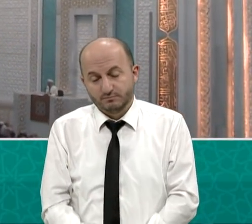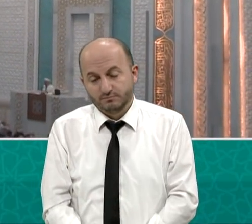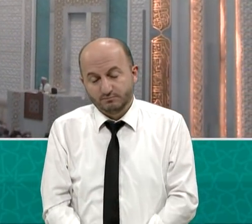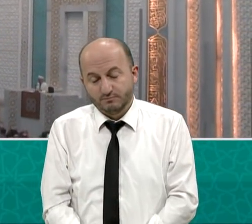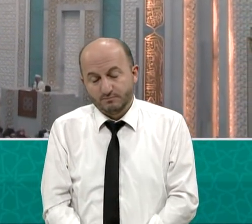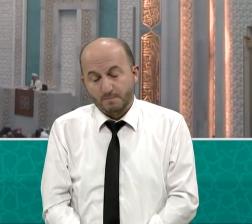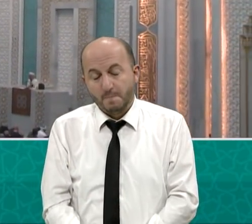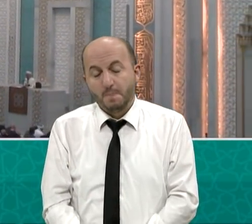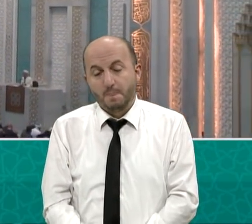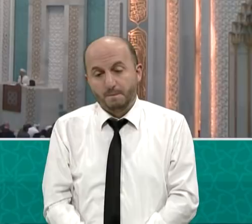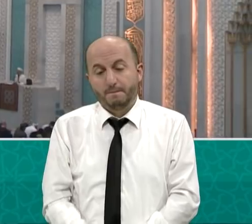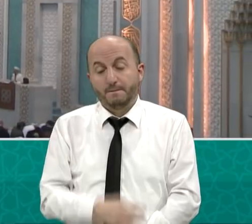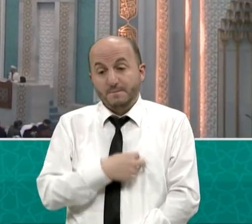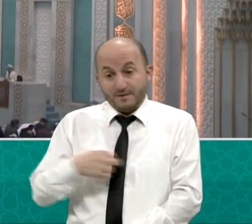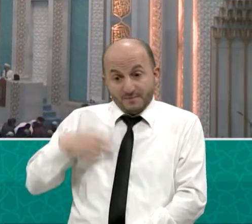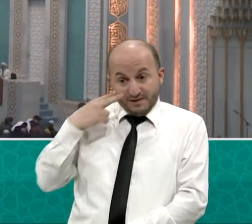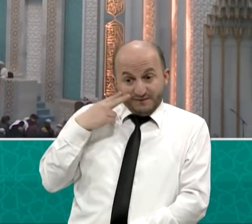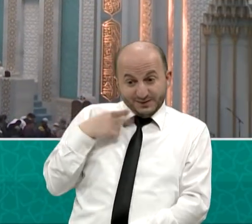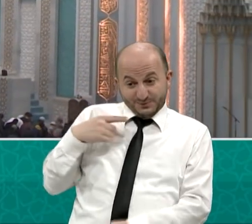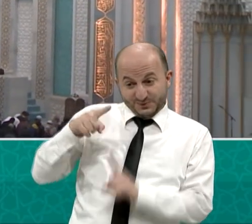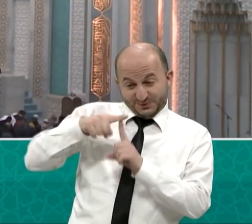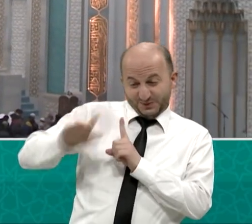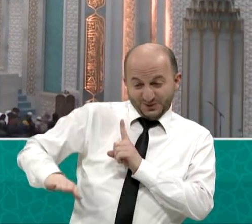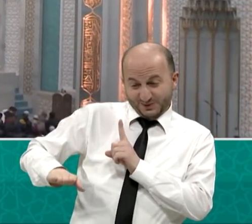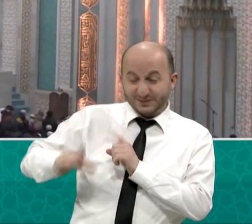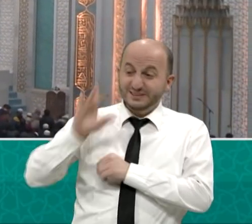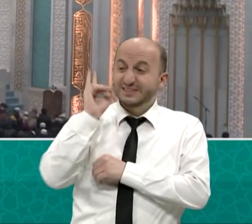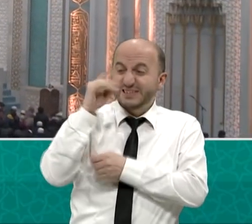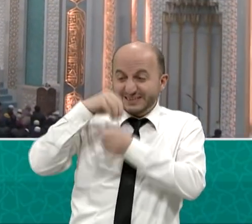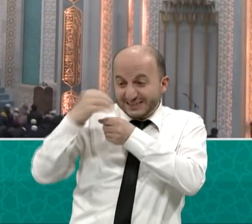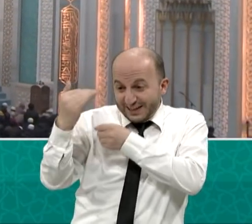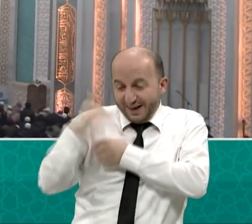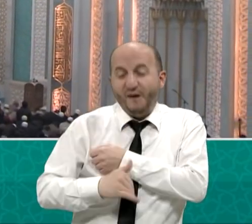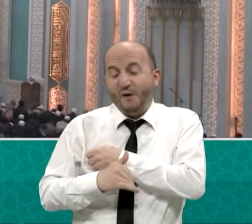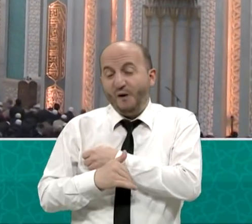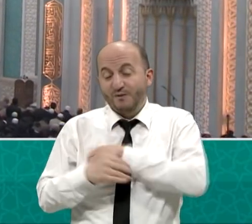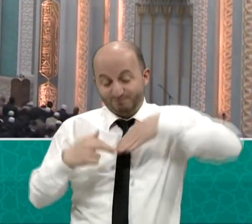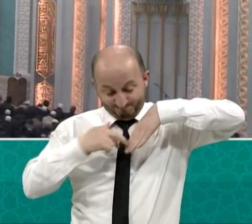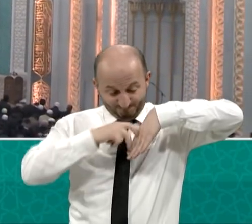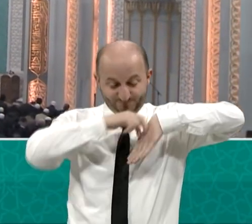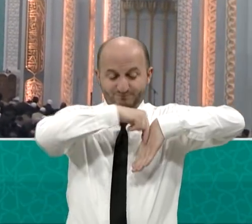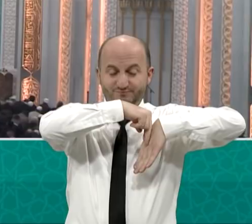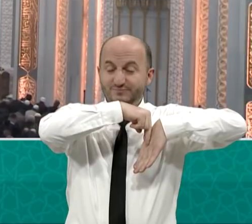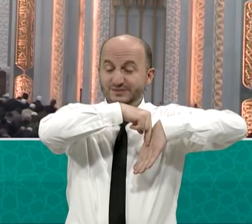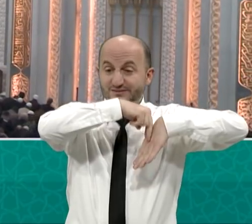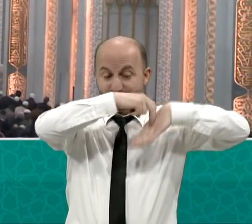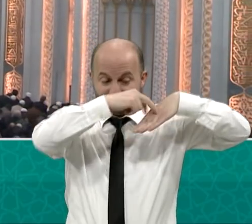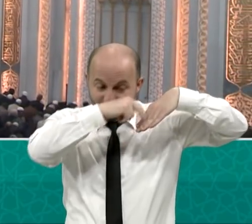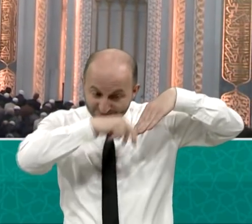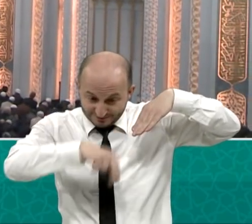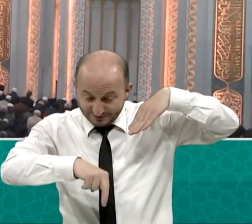Aynı peygamber, torunu gelmiş camiye, onu görünce minberden